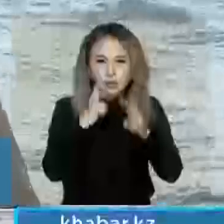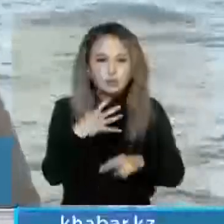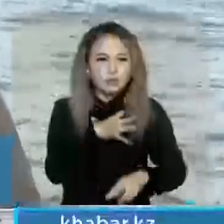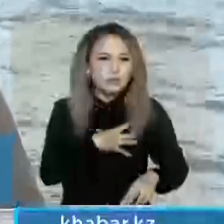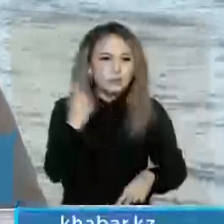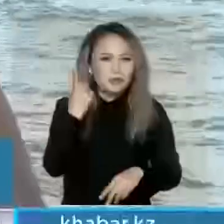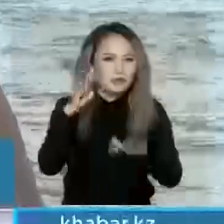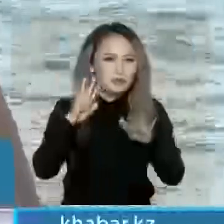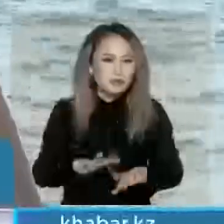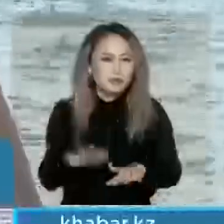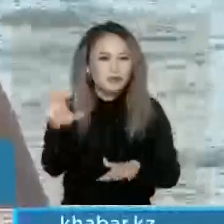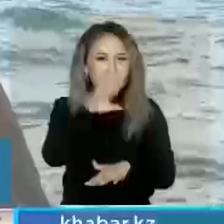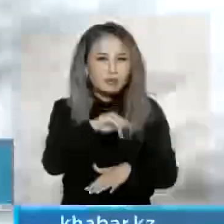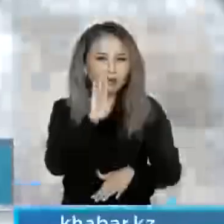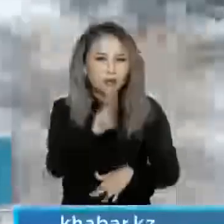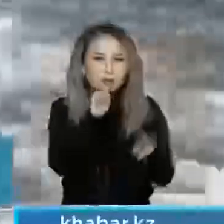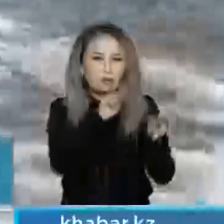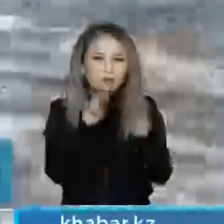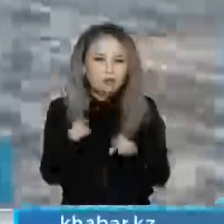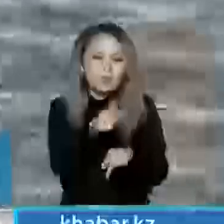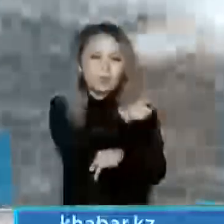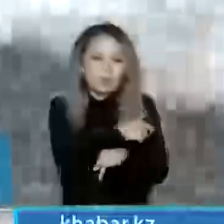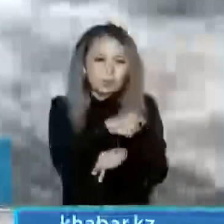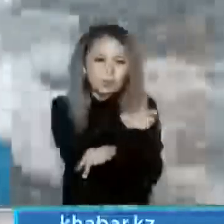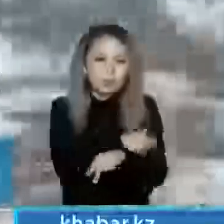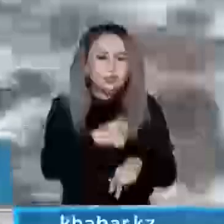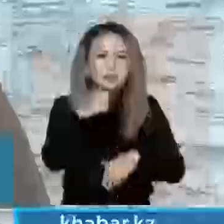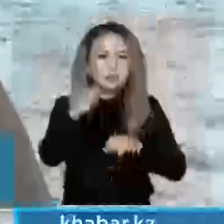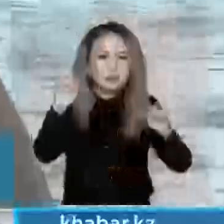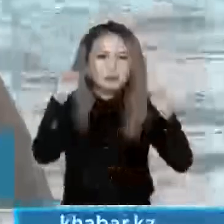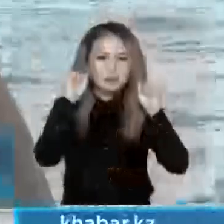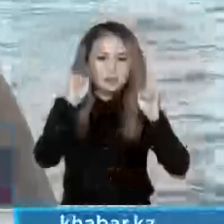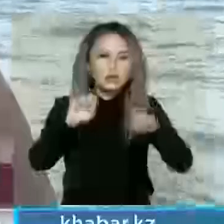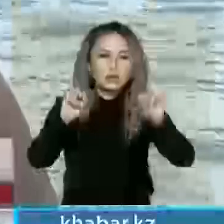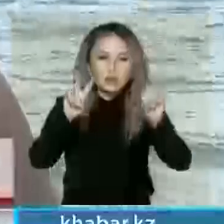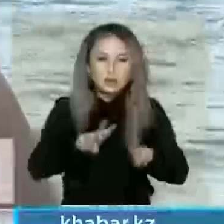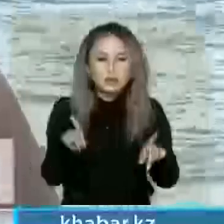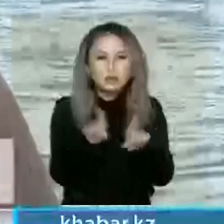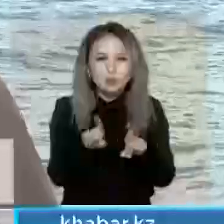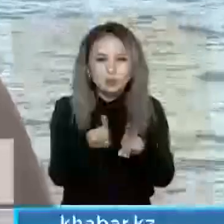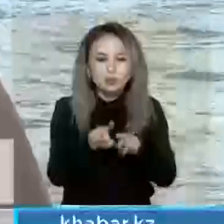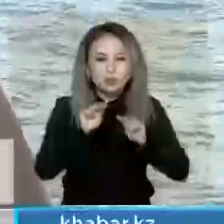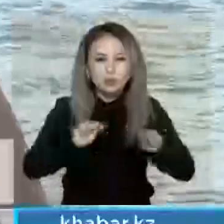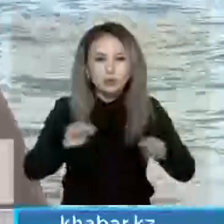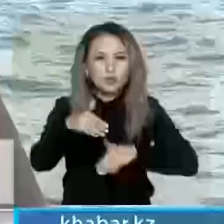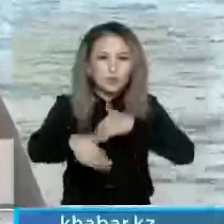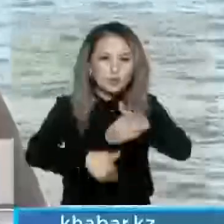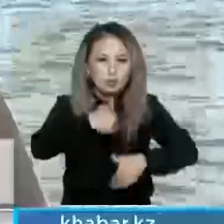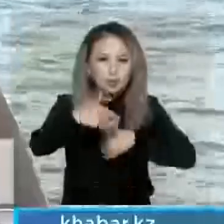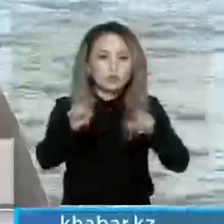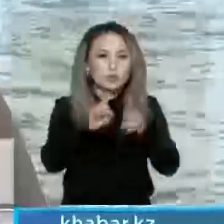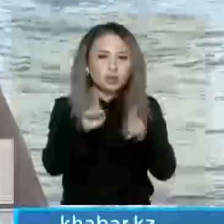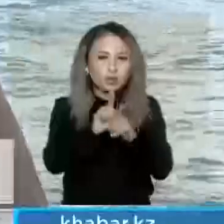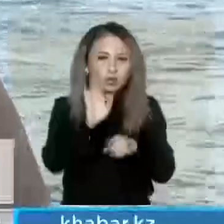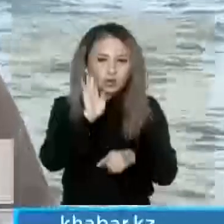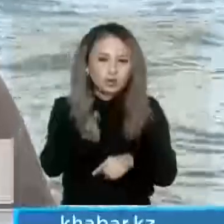орында. Оған бәріміз жұмыс жасаймыз. Жетекшілер де, дене шынықтыру мамандары да, жүзу бойынша әдіскер бар бізде,